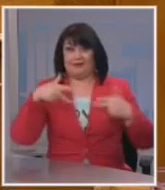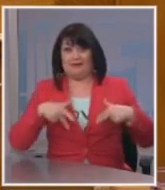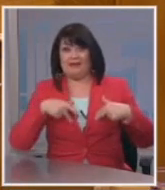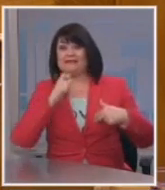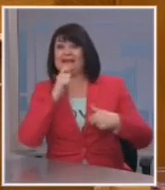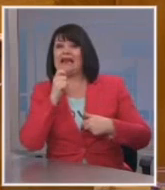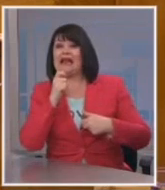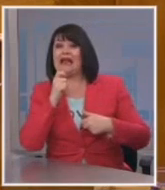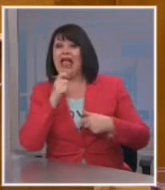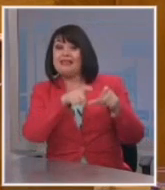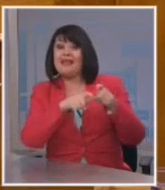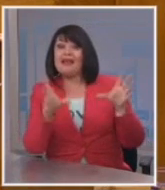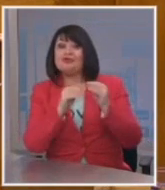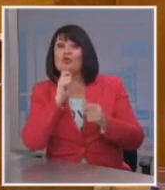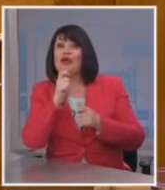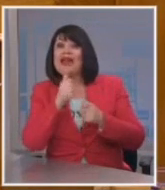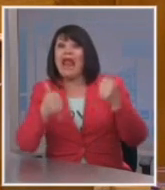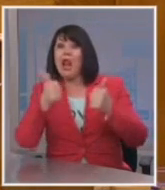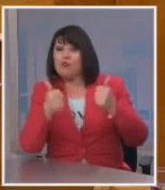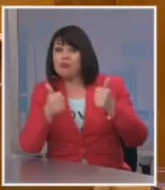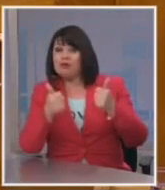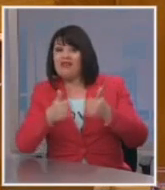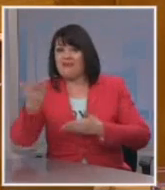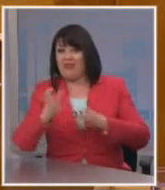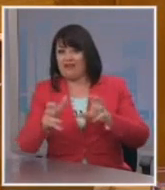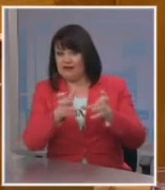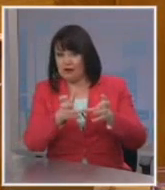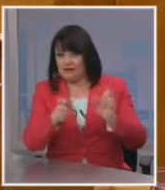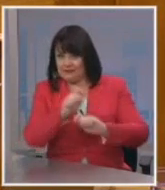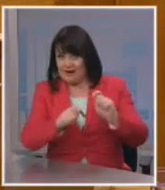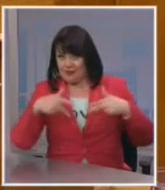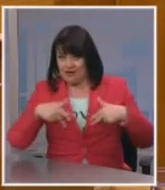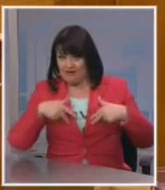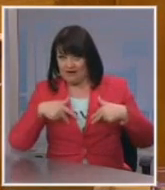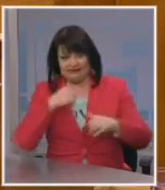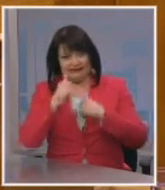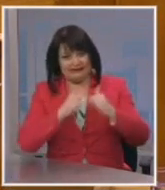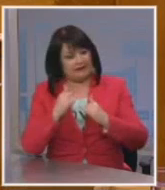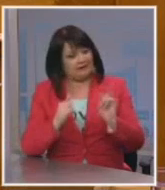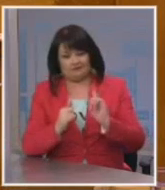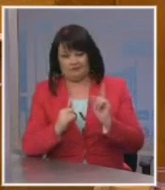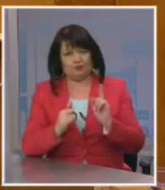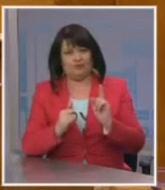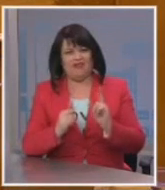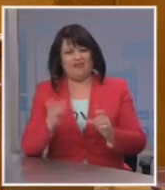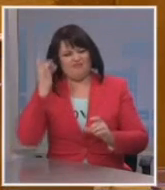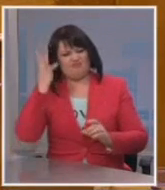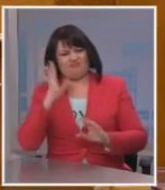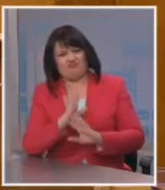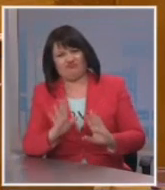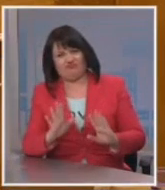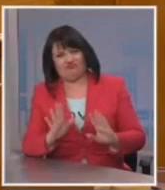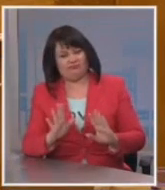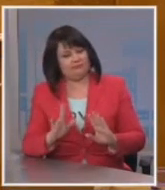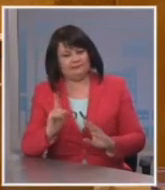δημοσκόπων, ούτε οι εφημερίδες, ούτε τα κανάλια, ούτε τα μπλοκ, ούτε οι τραμπούκοι.